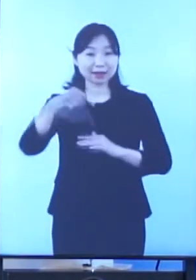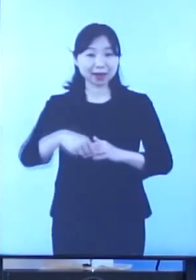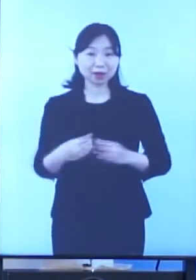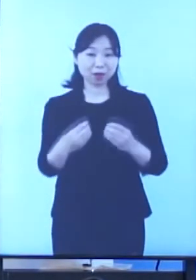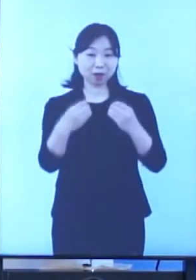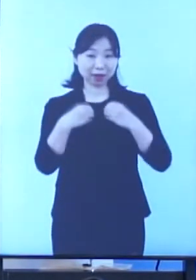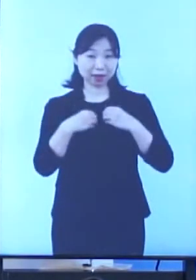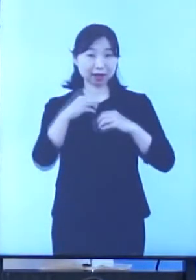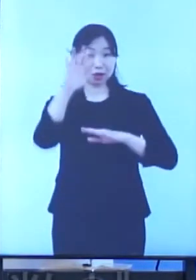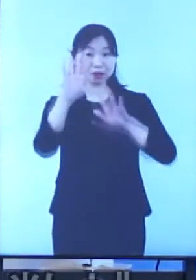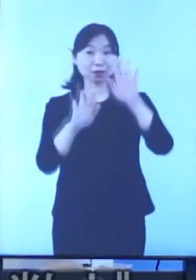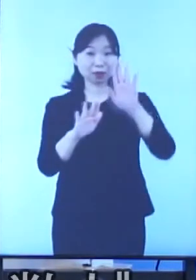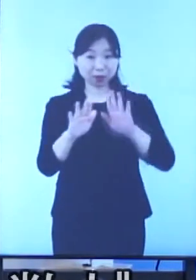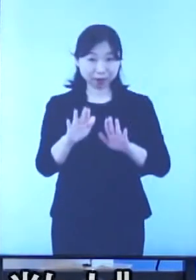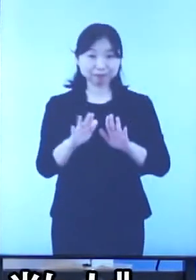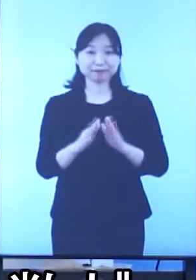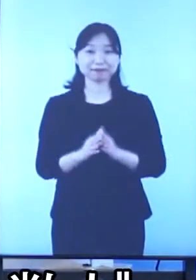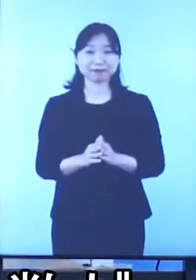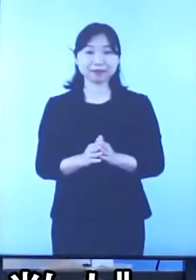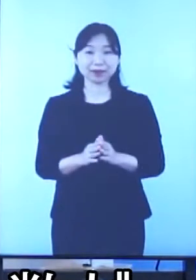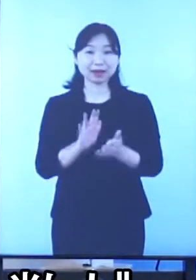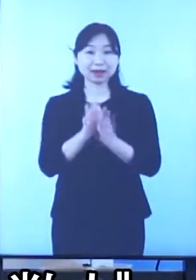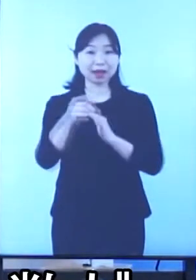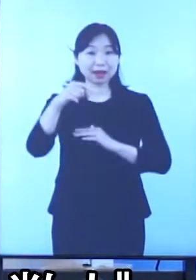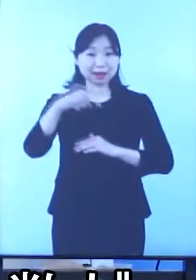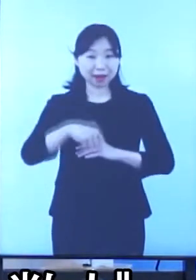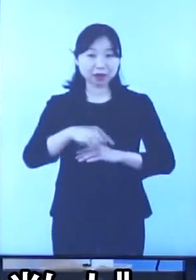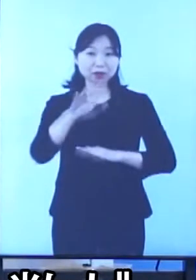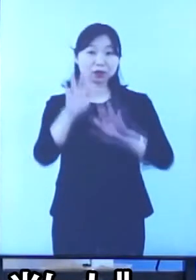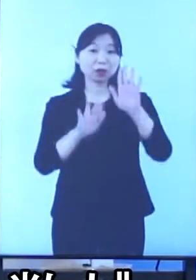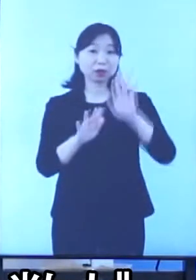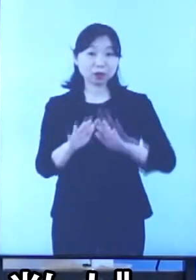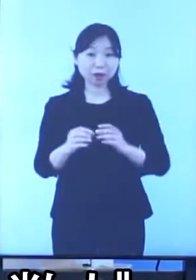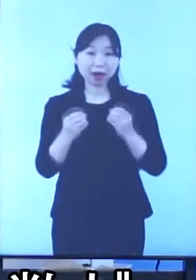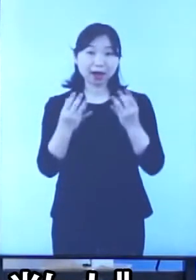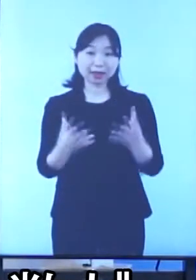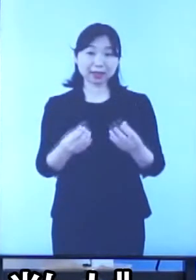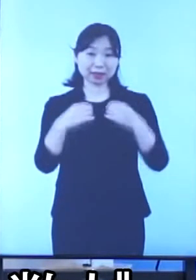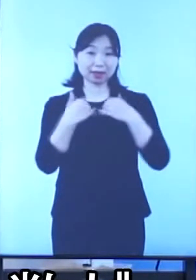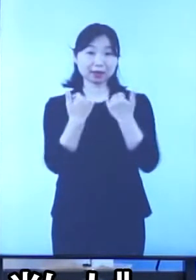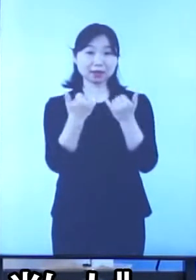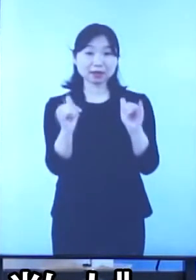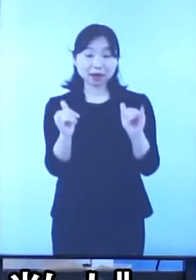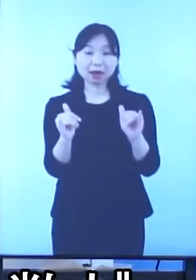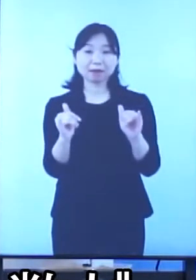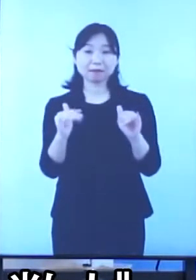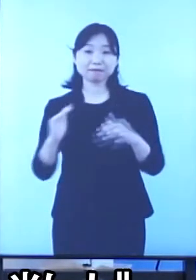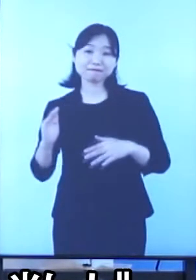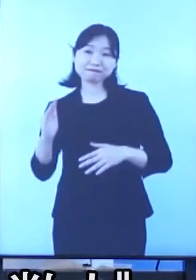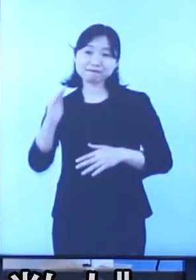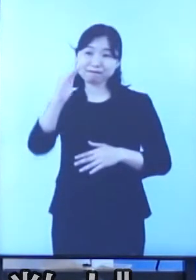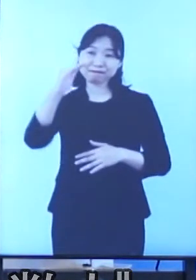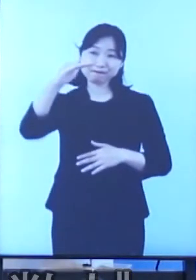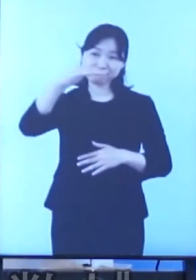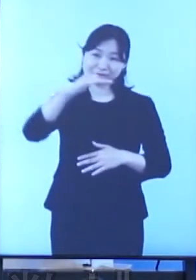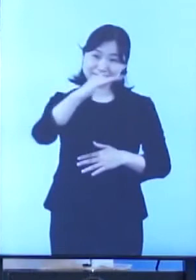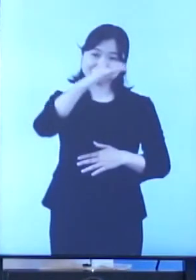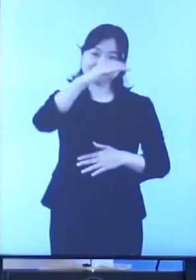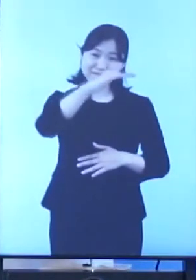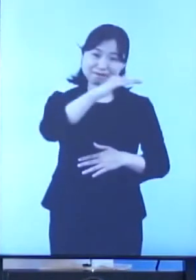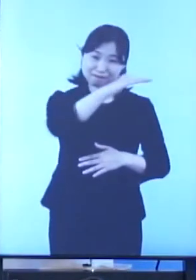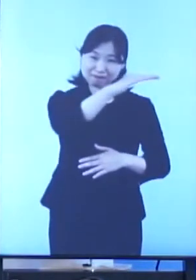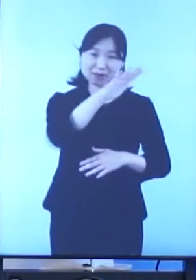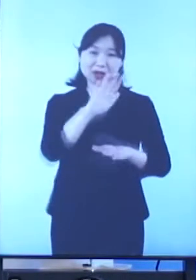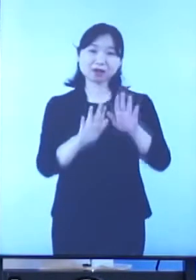況等についてであります。県内の感染状況は新規陽性者数が引き続き高い水準で推移しております